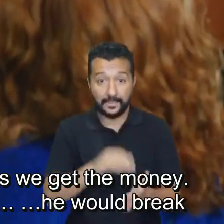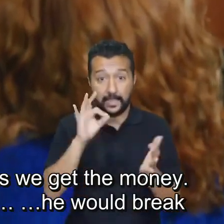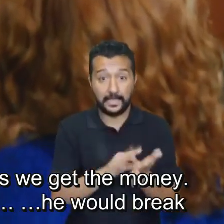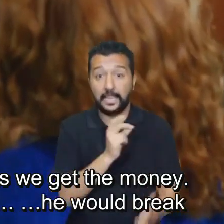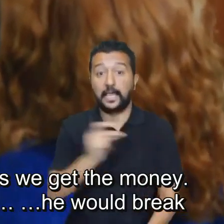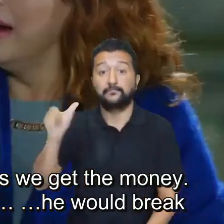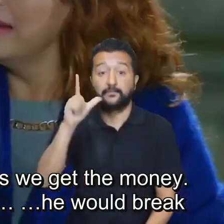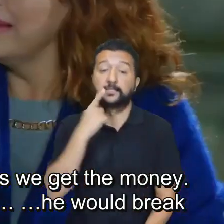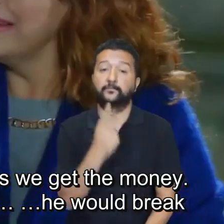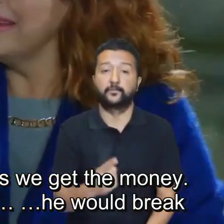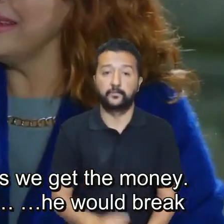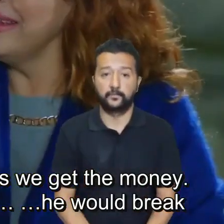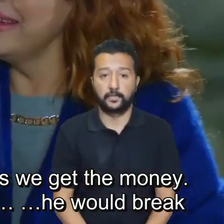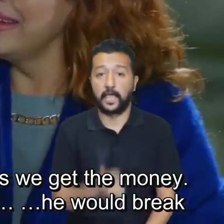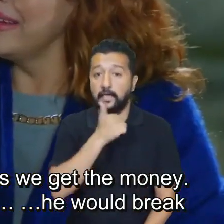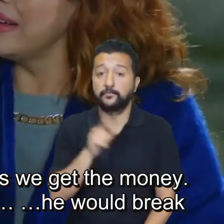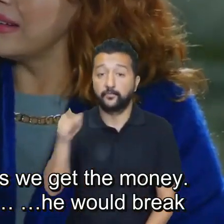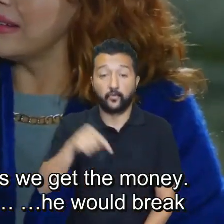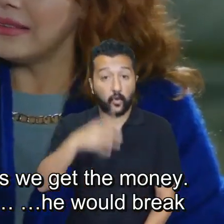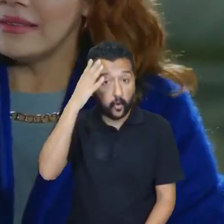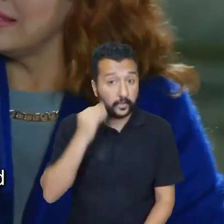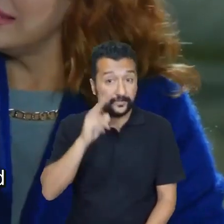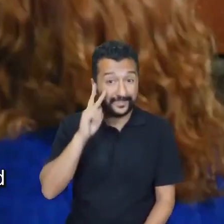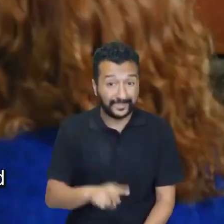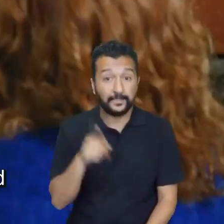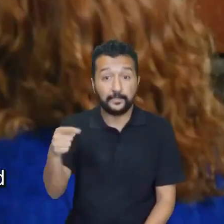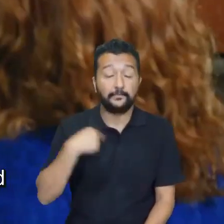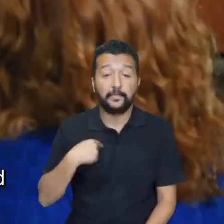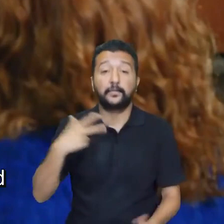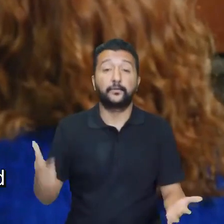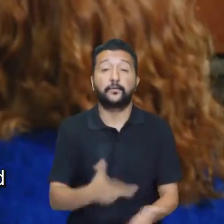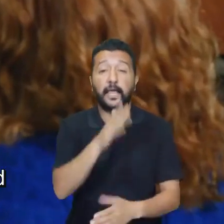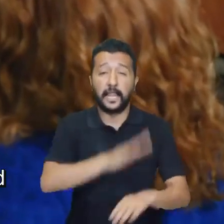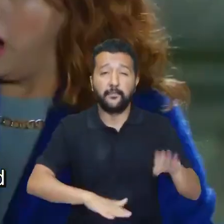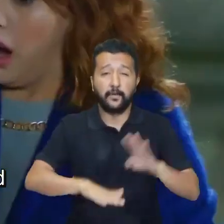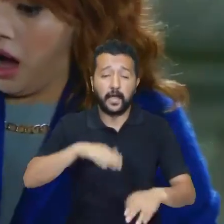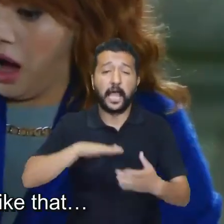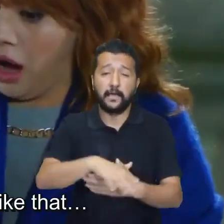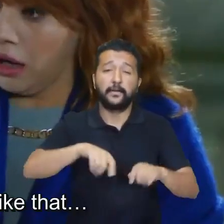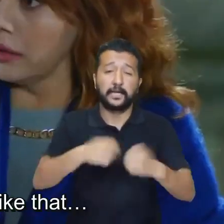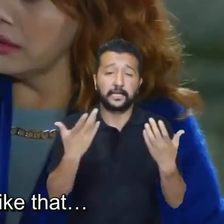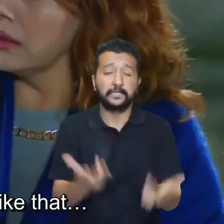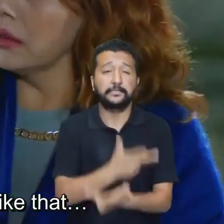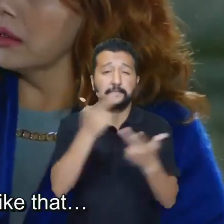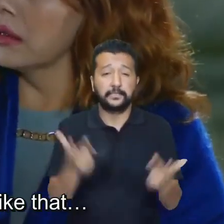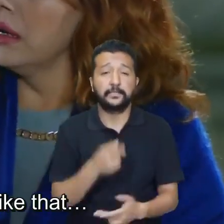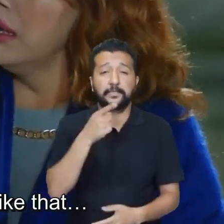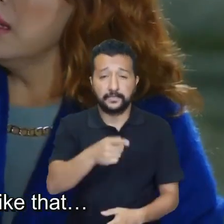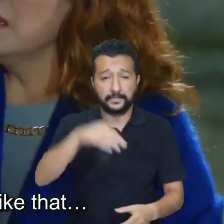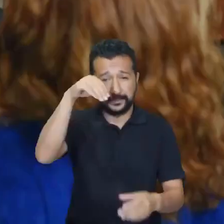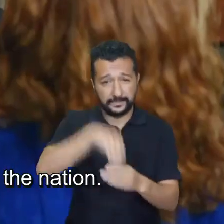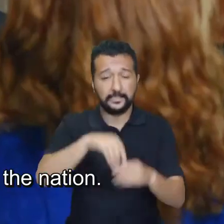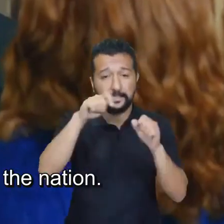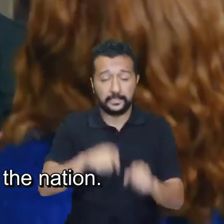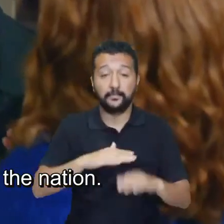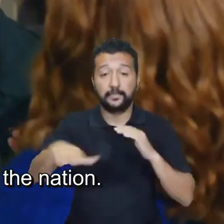anda kaçmamız lazım diye. Abim bunu öğrense var ya, benim elimi, kolumu, ayaklarımı kırar. Böyle o demliğe